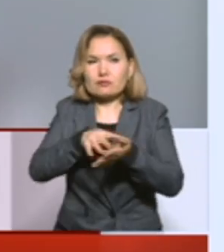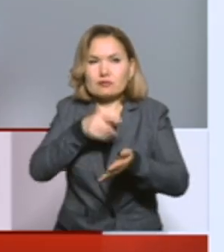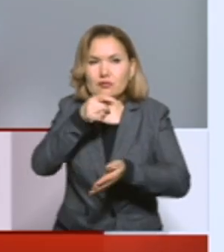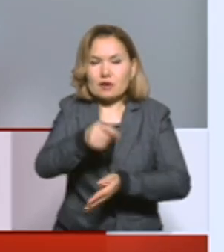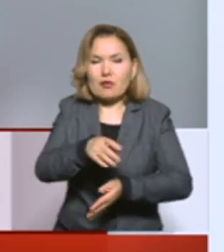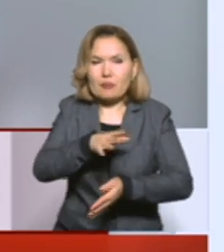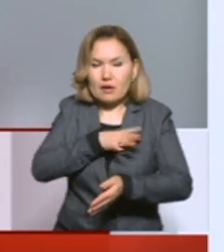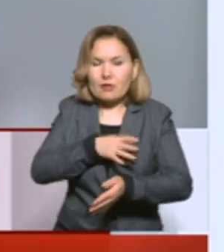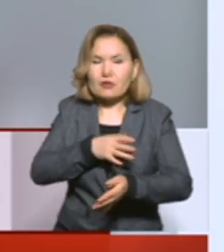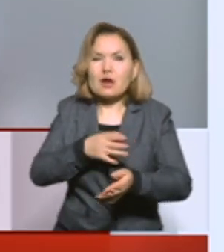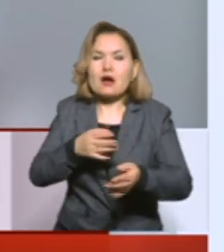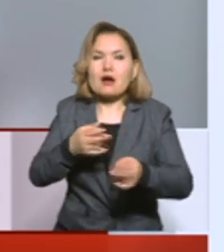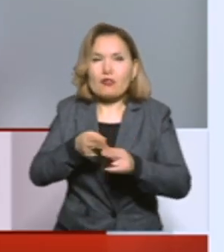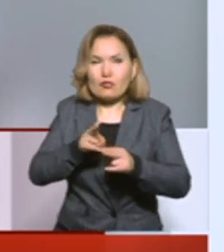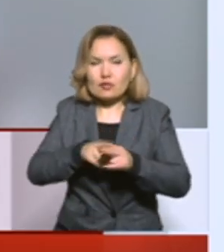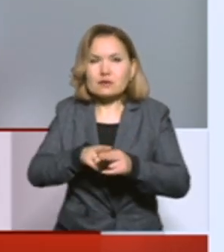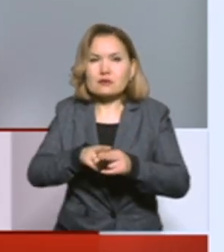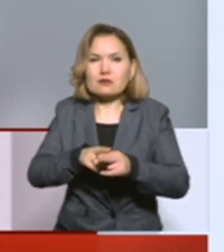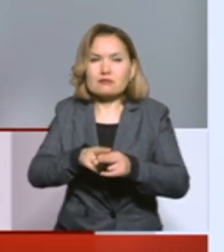şeşu kerek dep